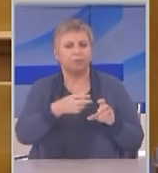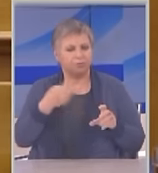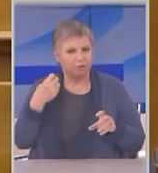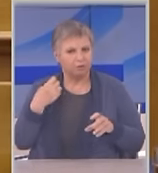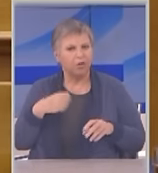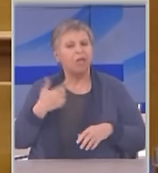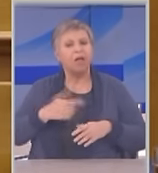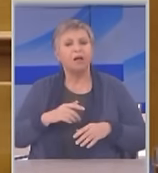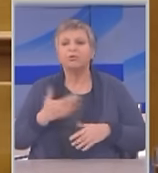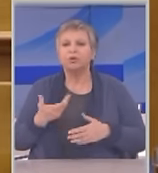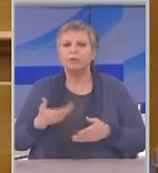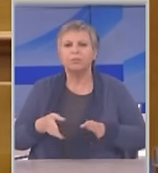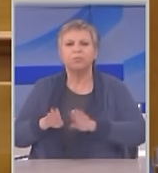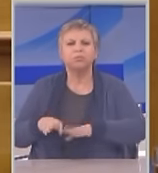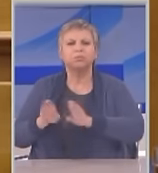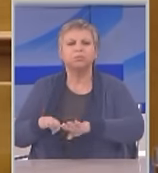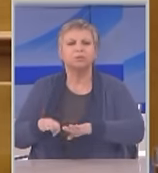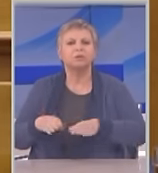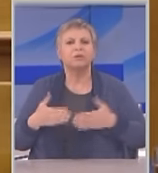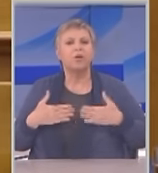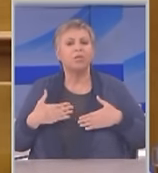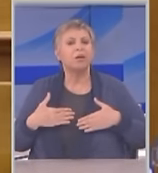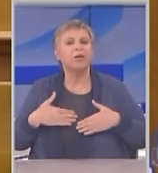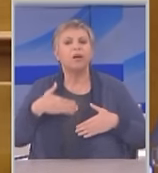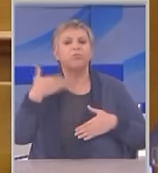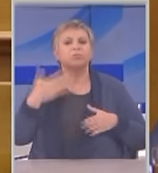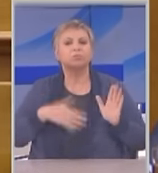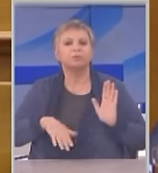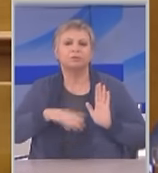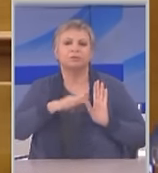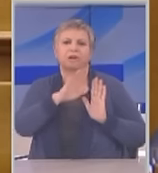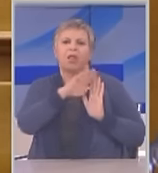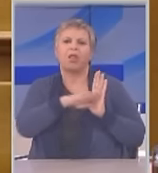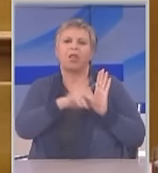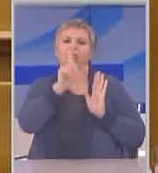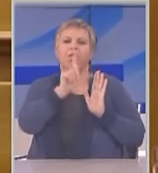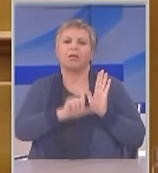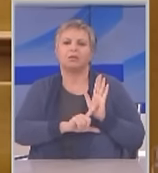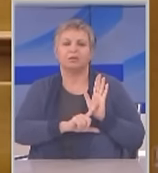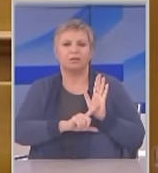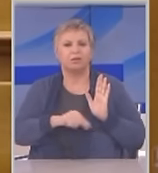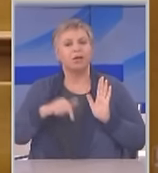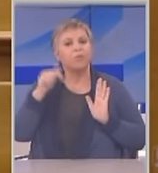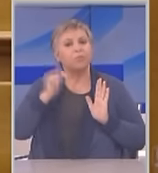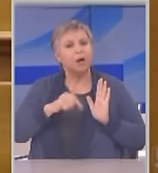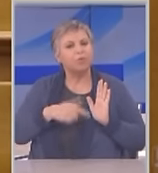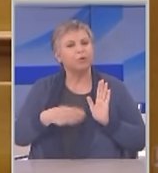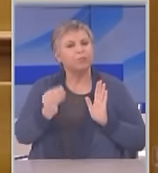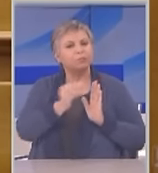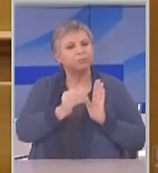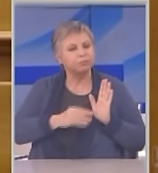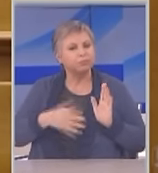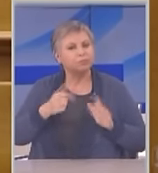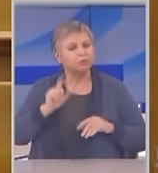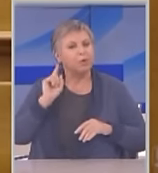συγκαλυφθούν και να κουκουλωθούν οι λίστες του μαύρου χρήματος, από τις οποίες προκύπτουν σαφείς ενδείξεις